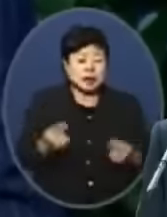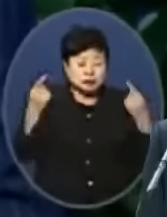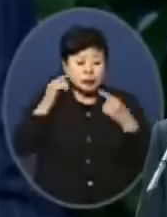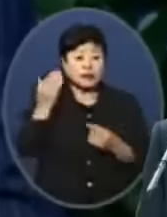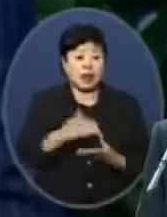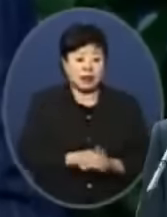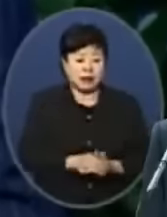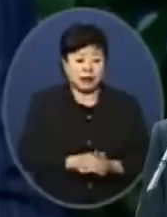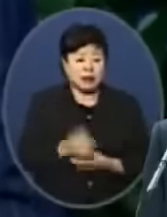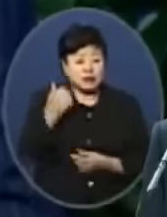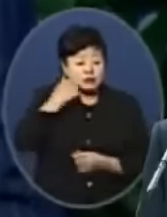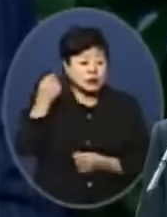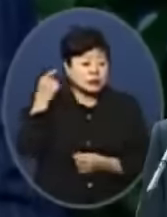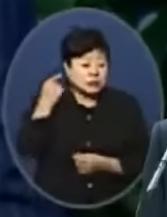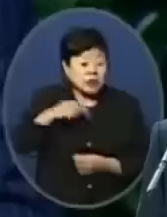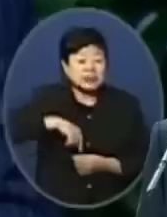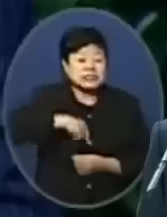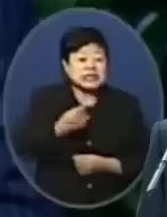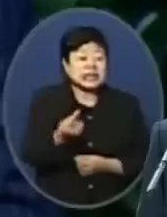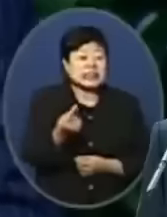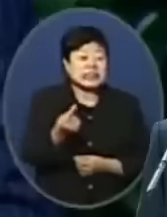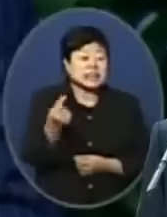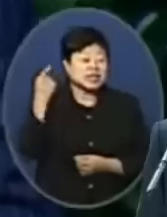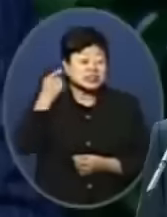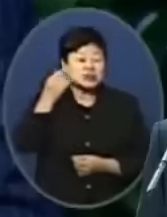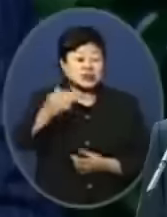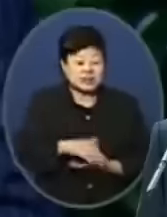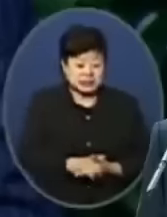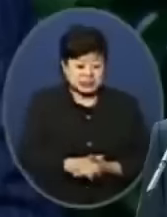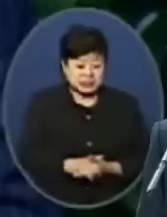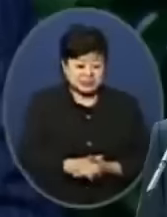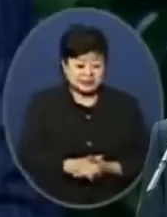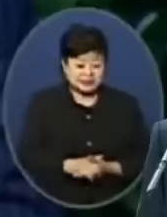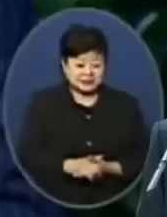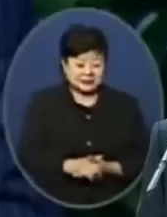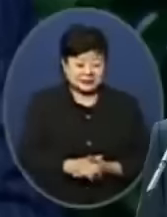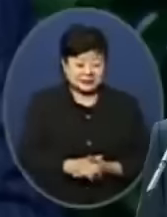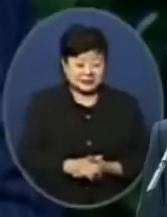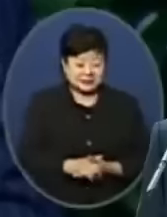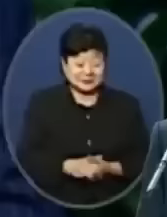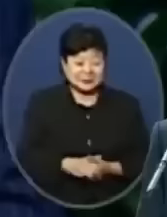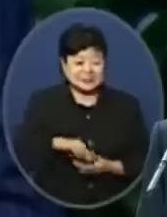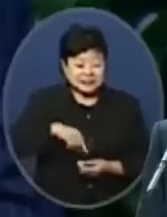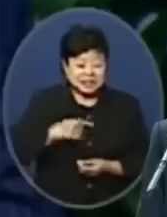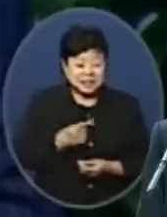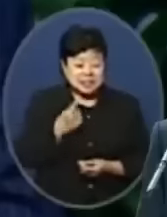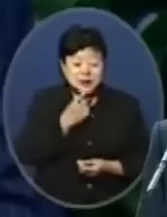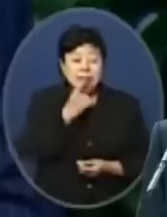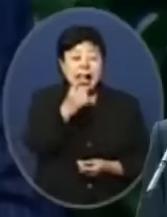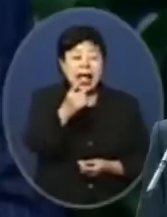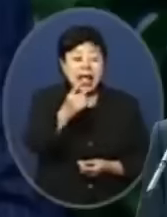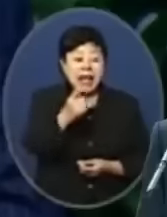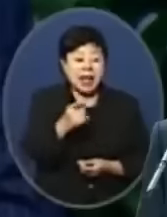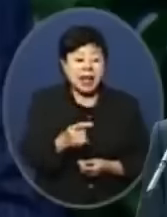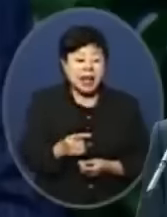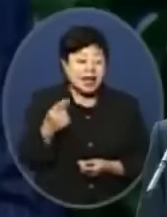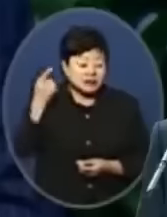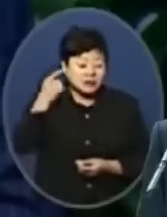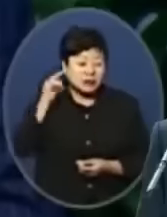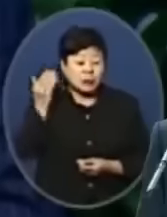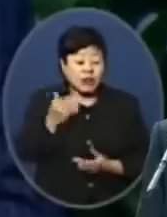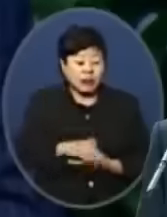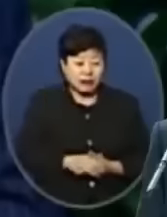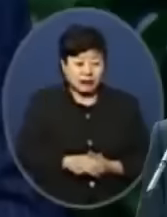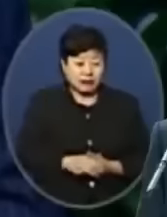돼요. 누가 듣게 하냐? 자기가 자기에게 듣게 하면 되지 않습니까? 자기가 입을 붙여서 그 말을 하는